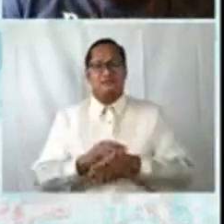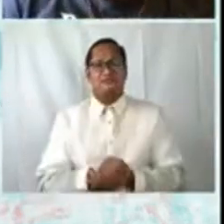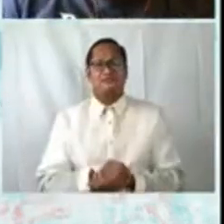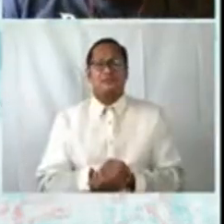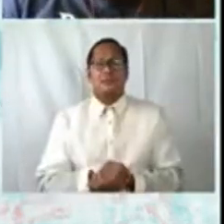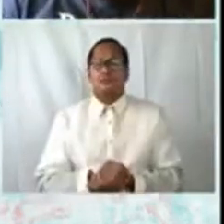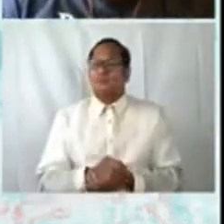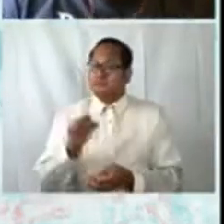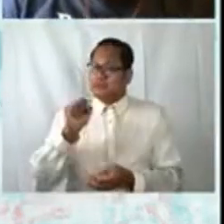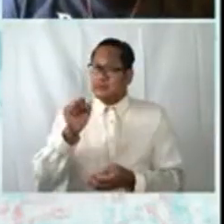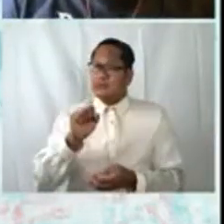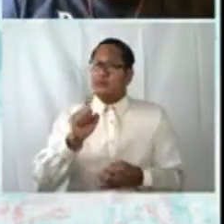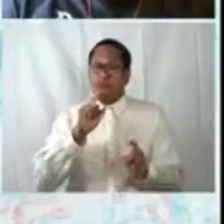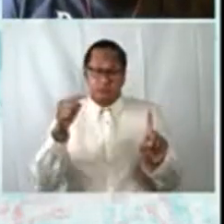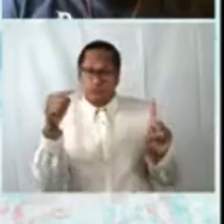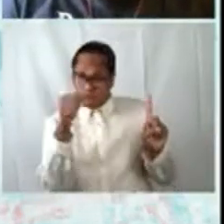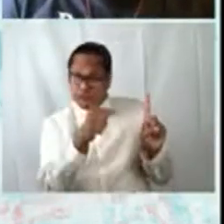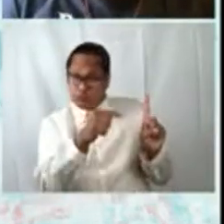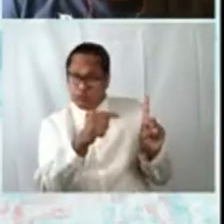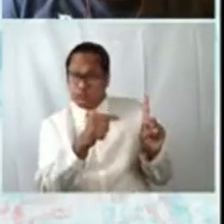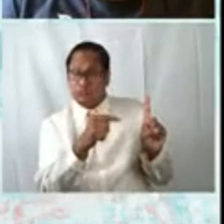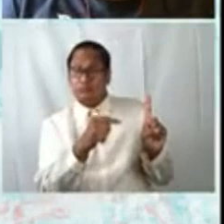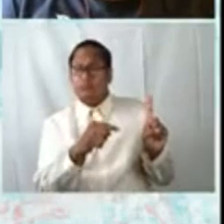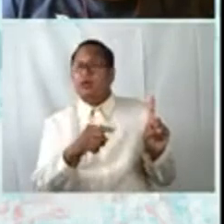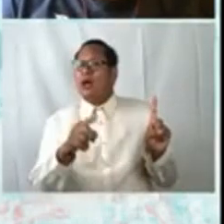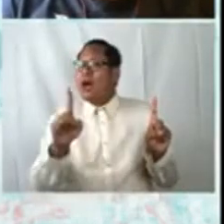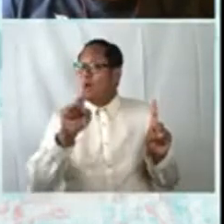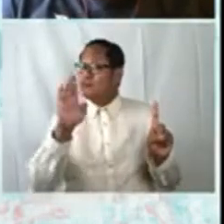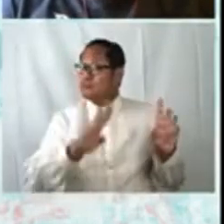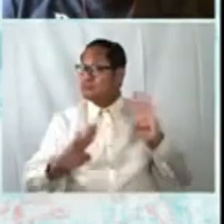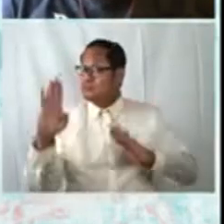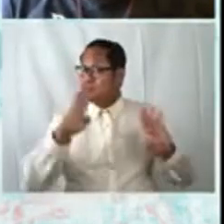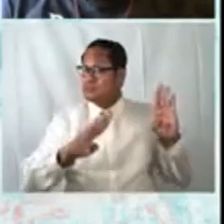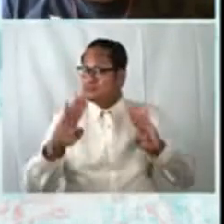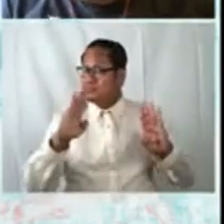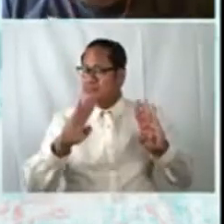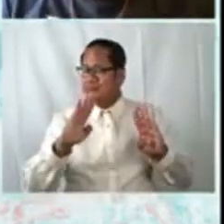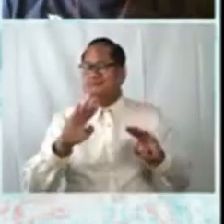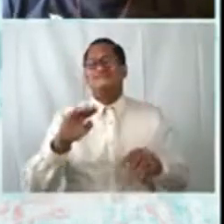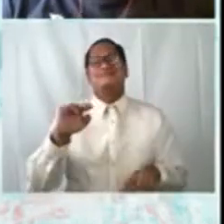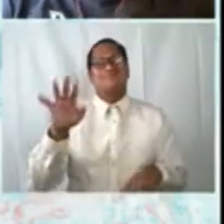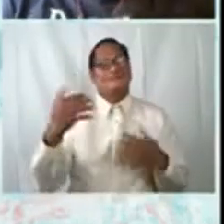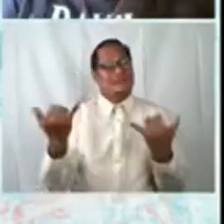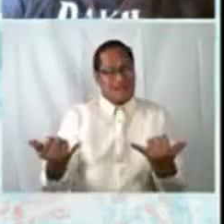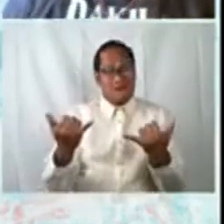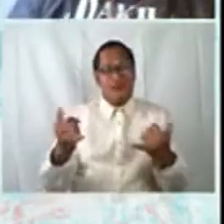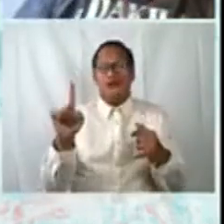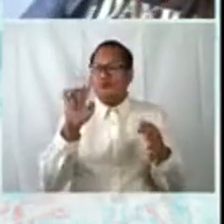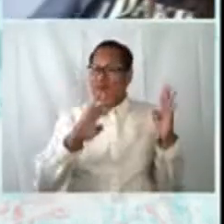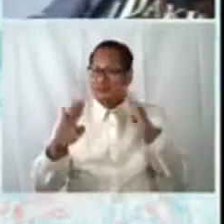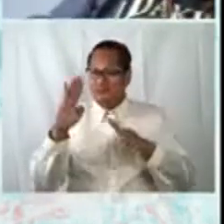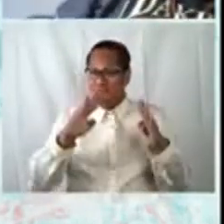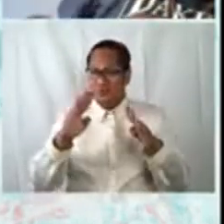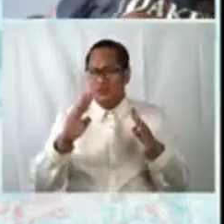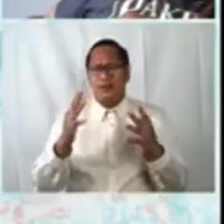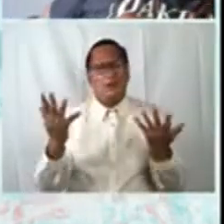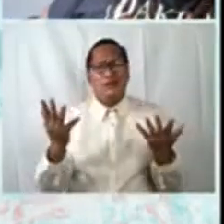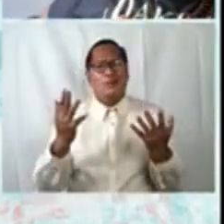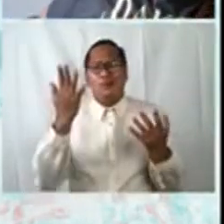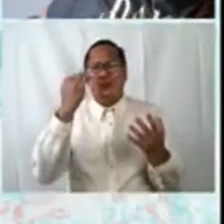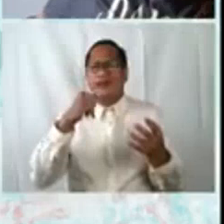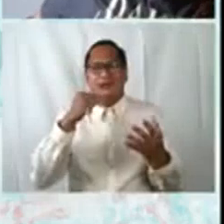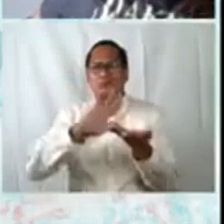po. Yung that's one. Ang problema, ito na ngayon. Bakit na hindi sumikat yung August